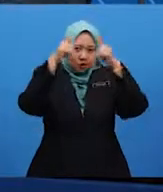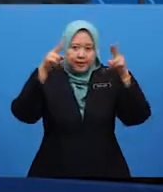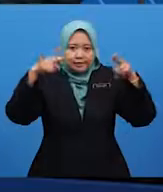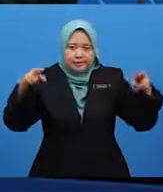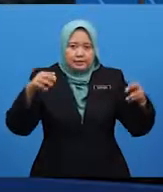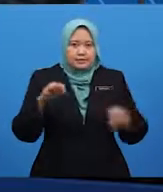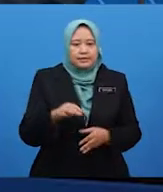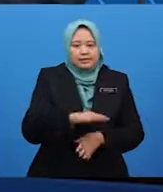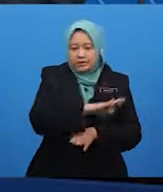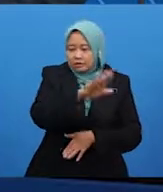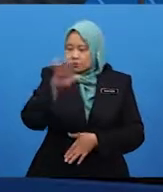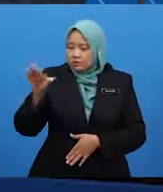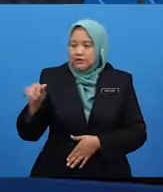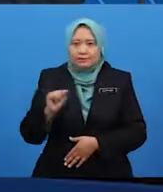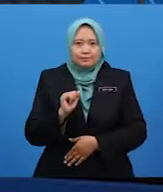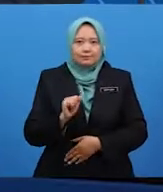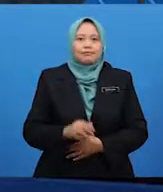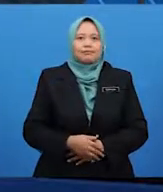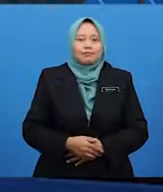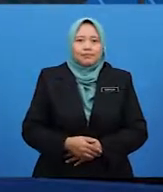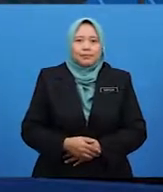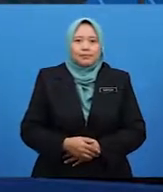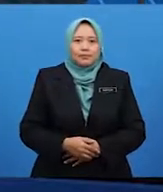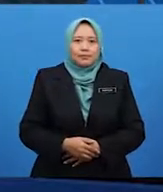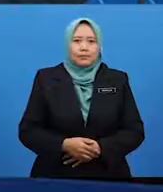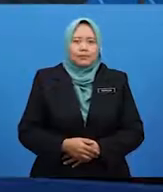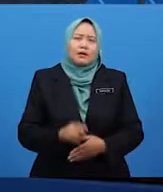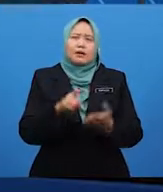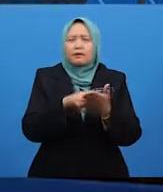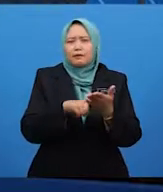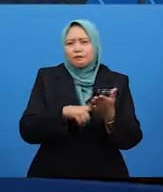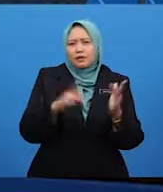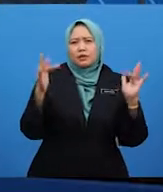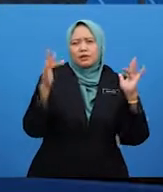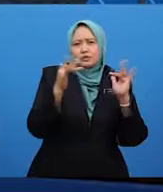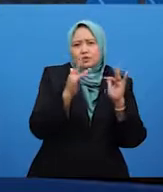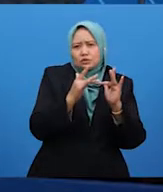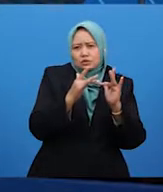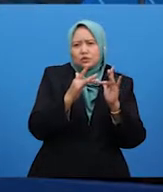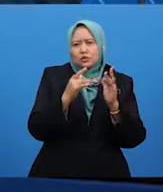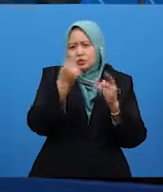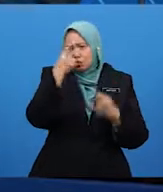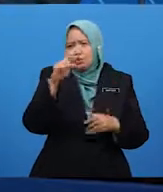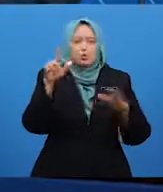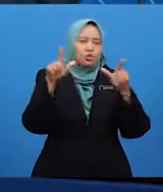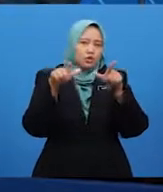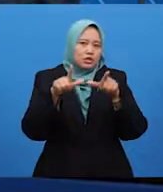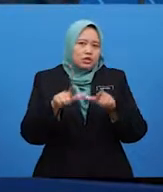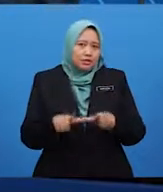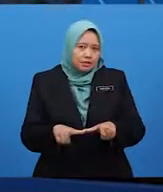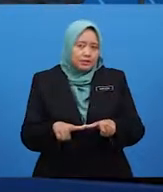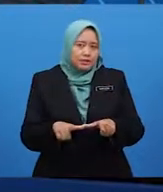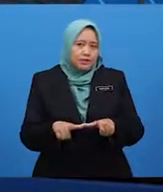begitu sebenarnya saya nak tahulah kebenarnya ya, apa yang sesuai untuk kita letakkan dekat studio ni? Agak-agak satu karya yang berbentuk